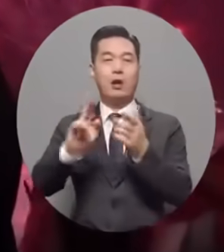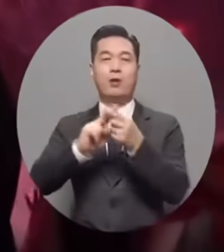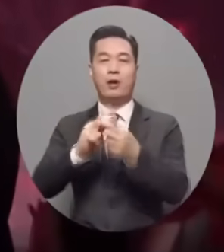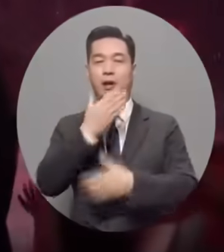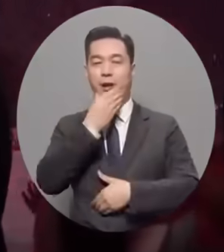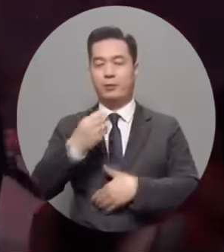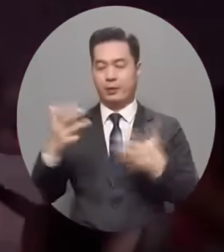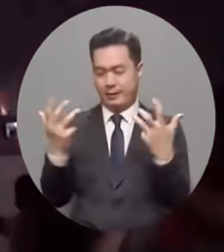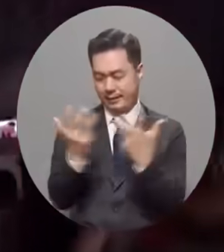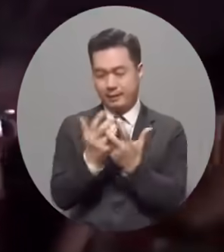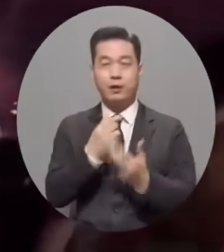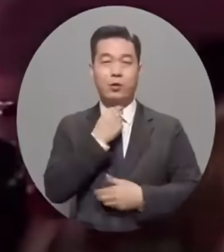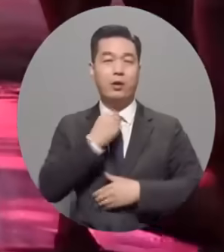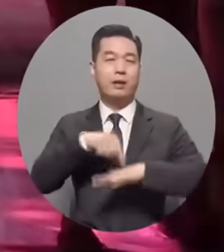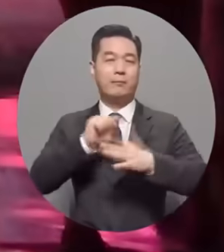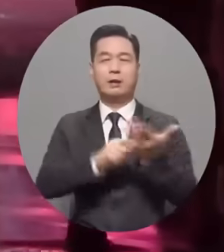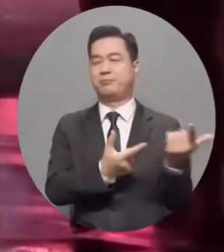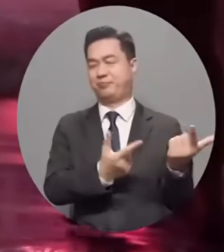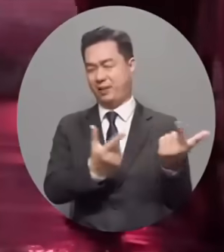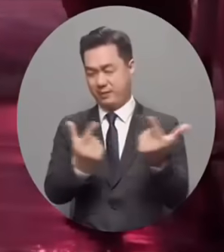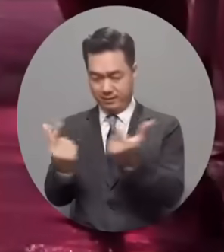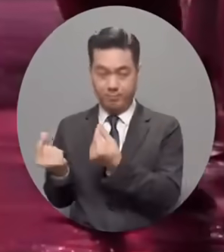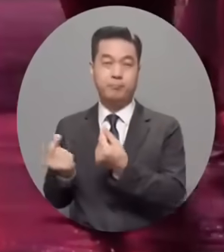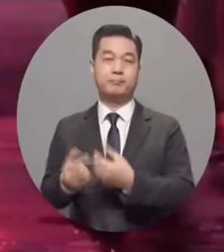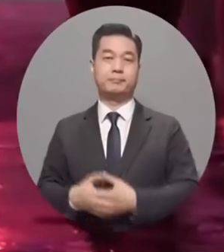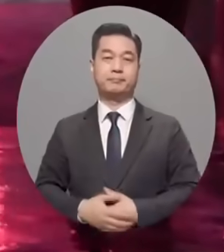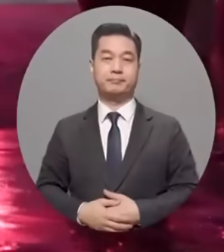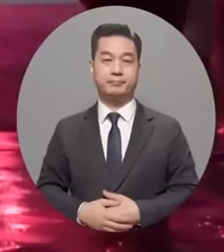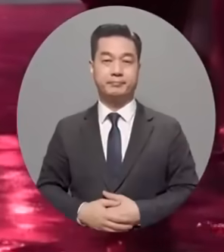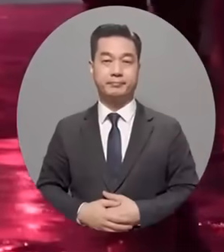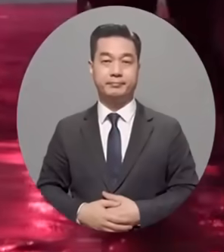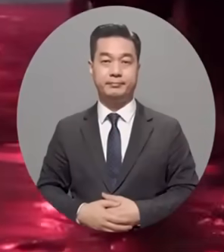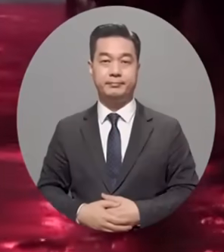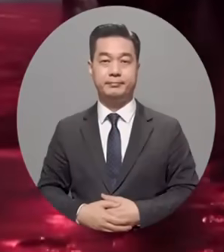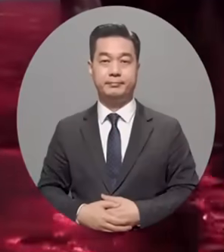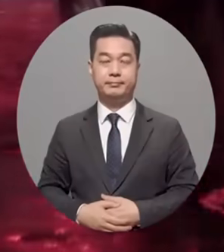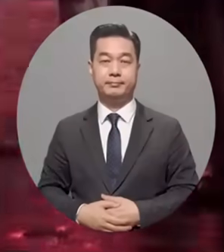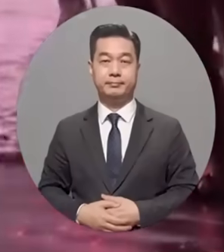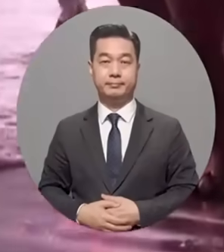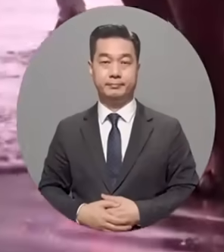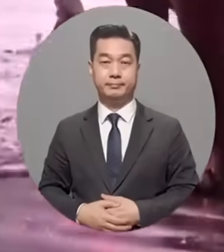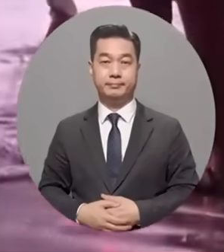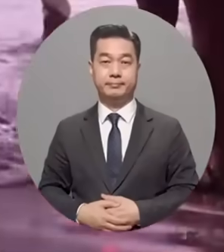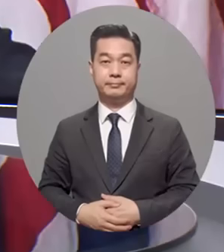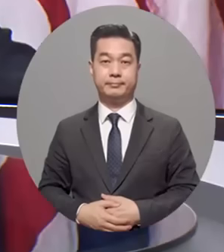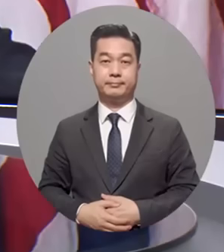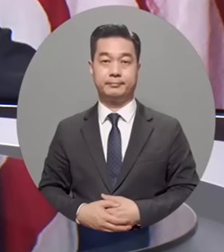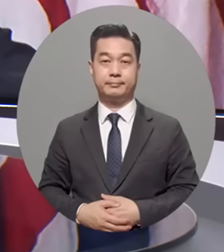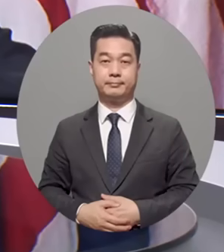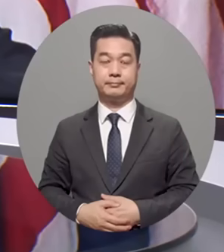바라는 마음만큼은 같았습니다. MBC 뉴스 윤성철입니다.